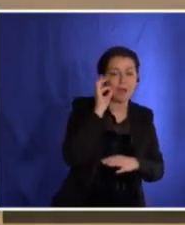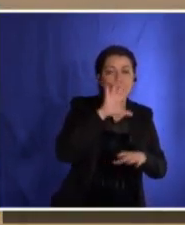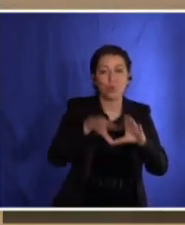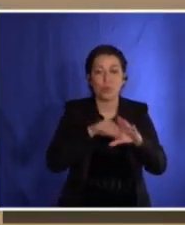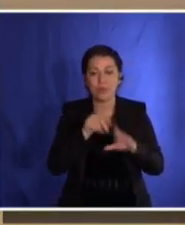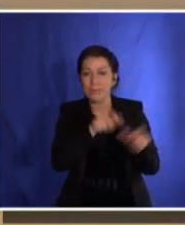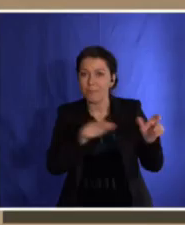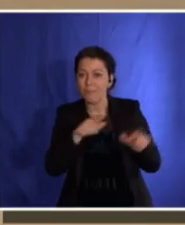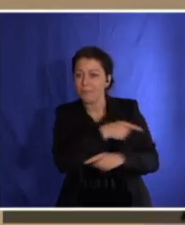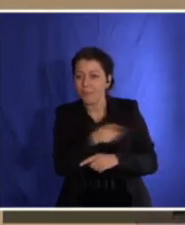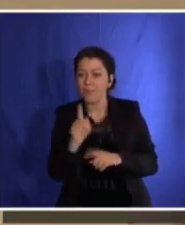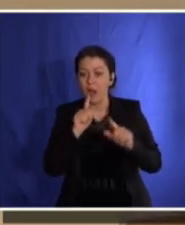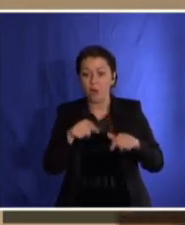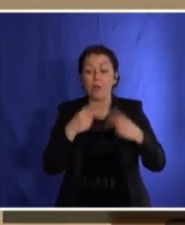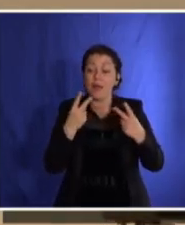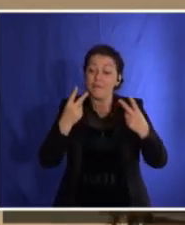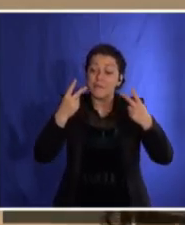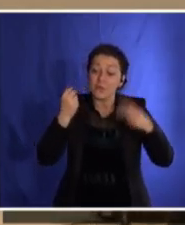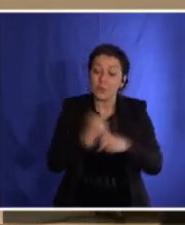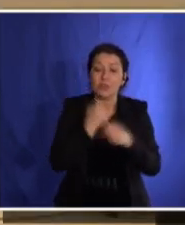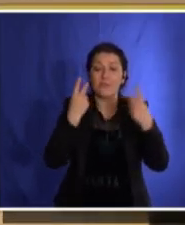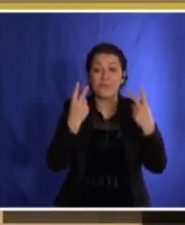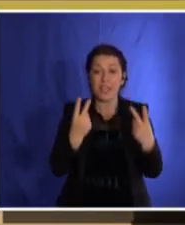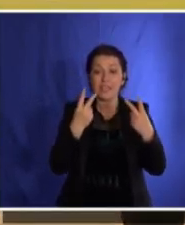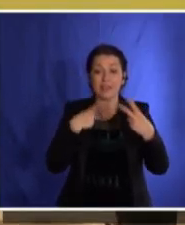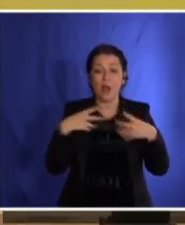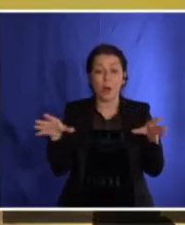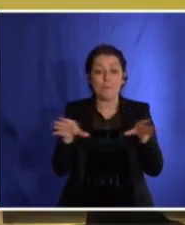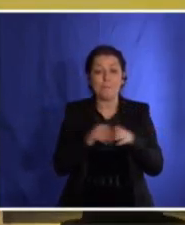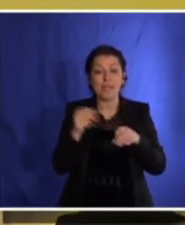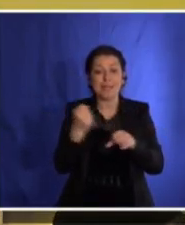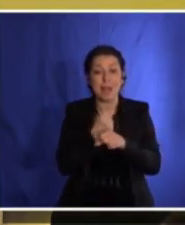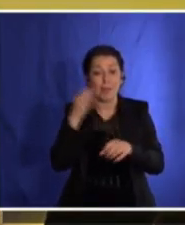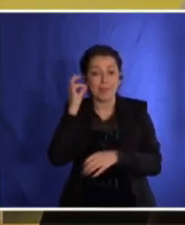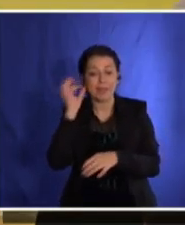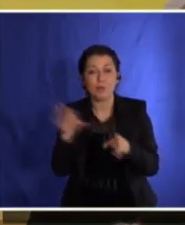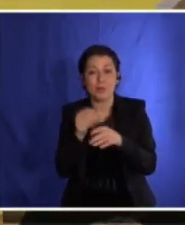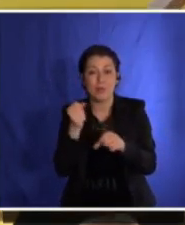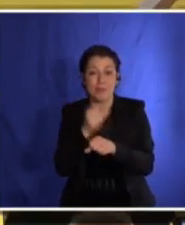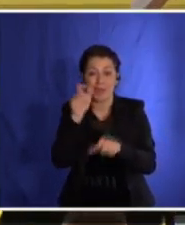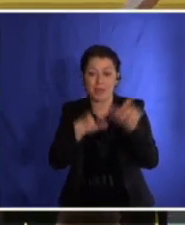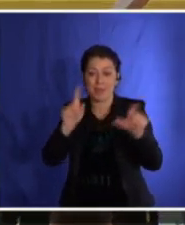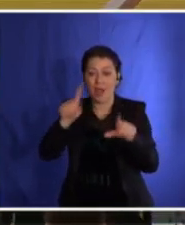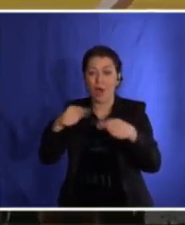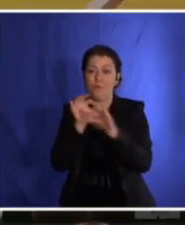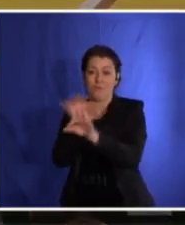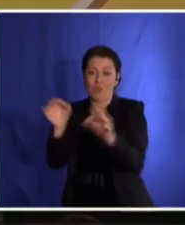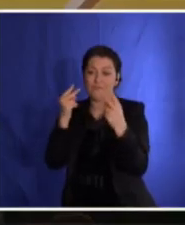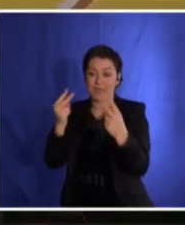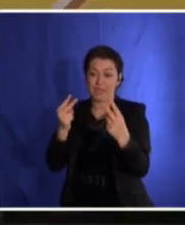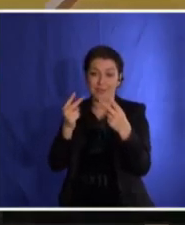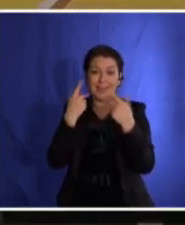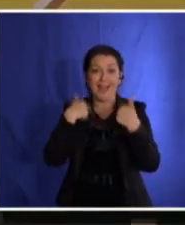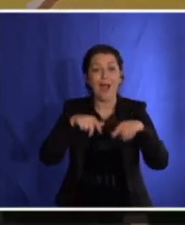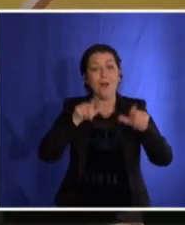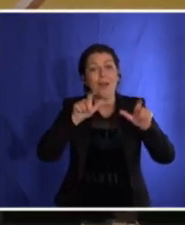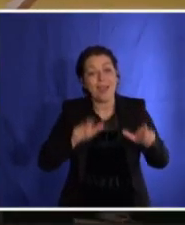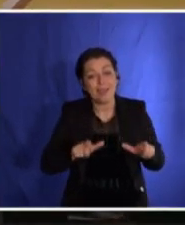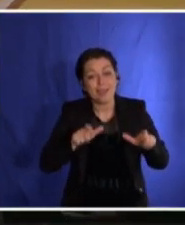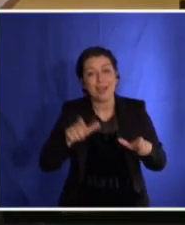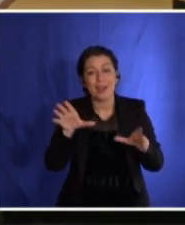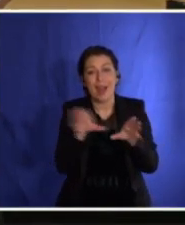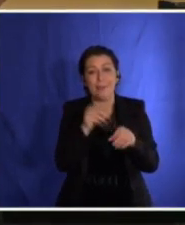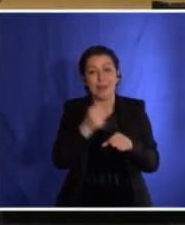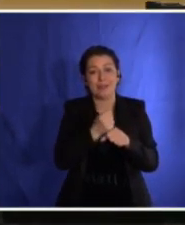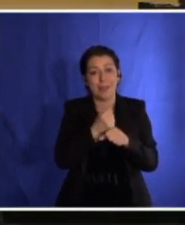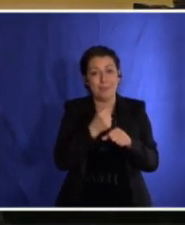und das ist ein wesentlicher Bestandteil, unsere Mitarbeiterinnen und Mitarbeiter. Wir müssen unsere älteren Arbeitnehmerinnen und